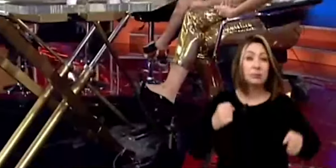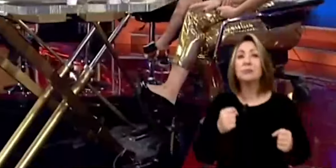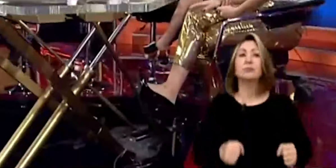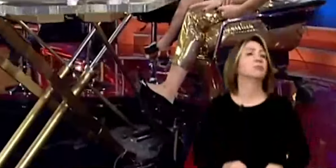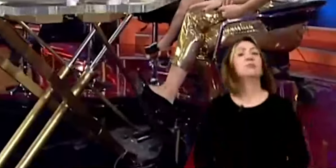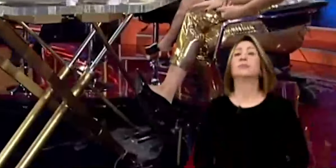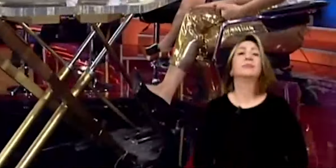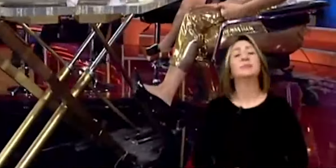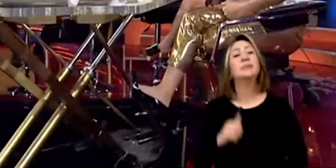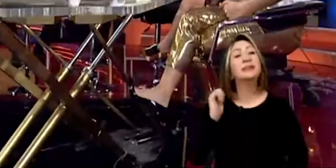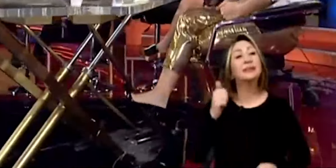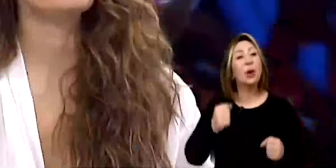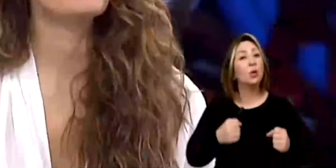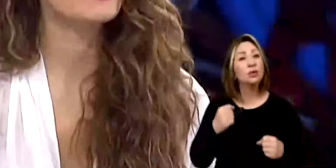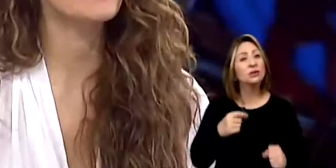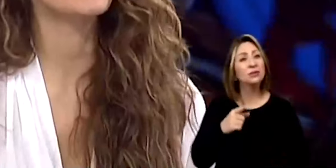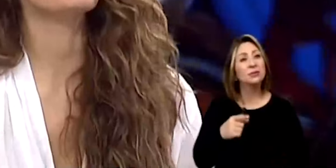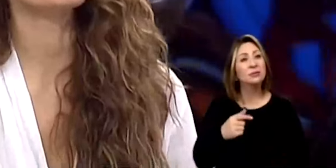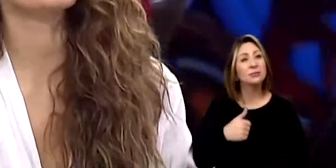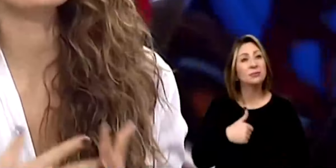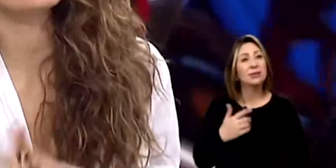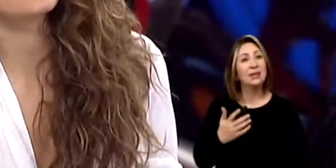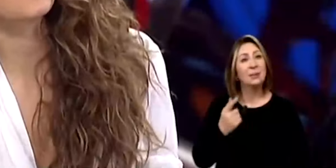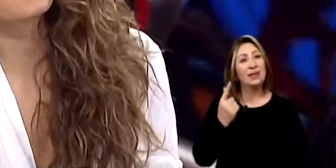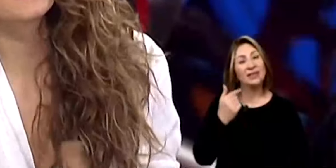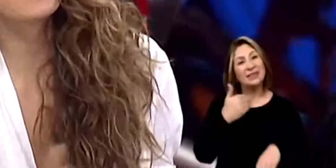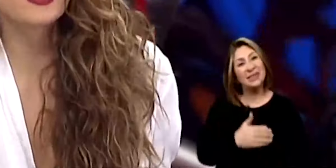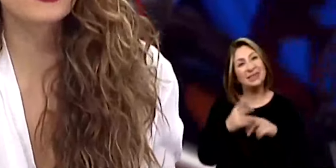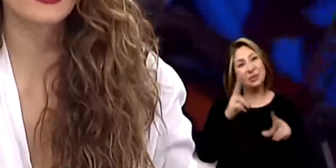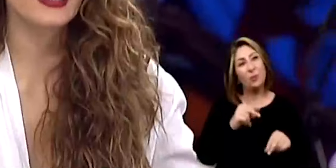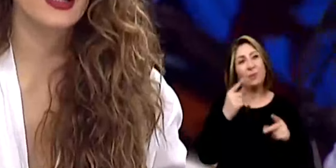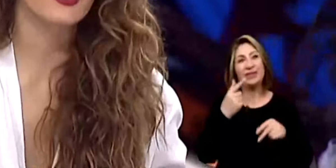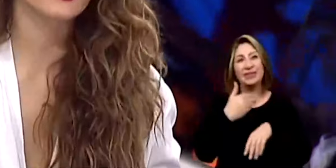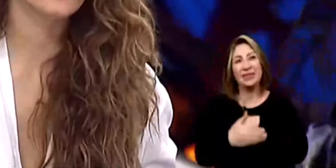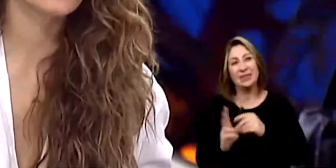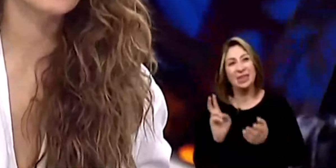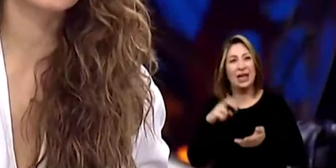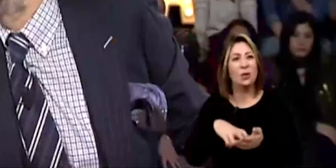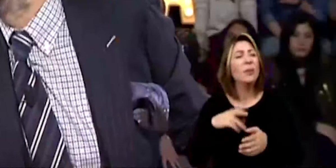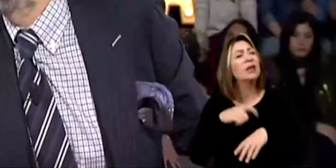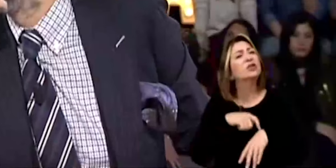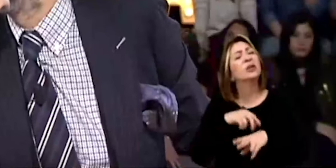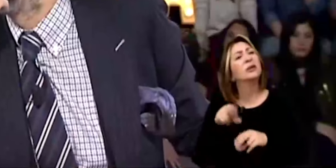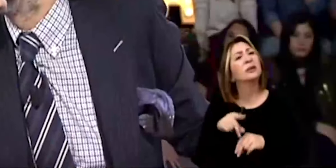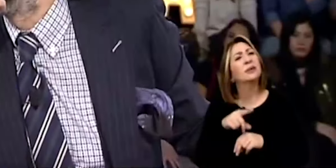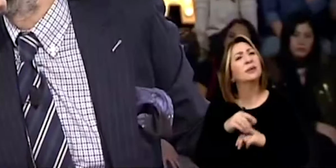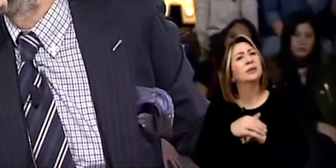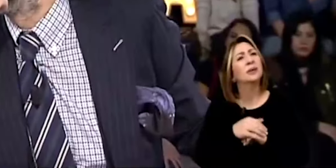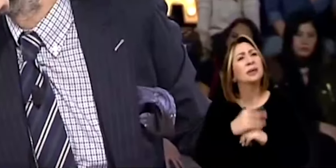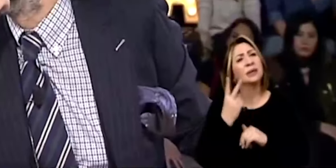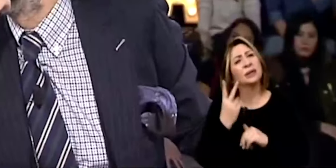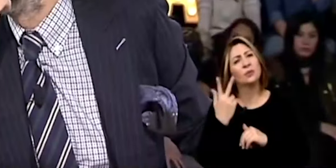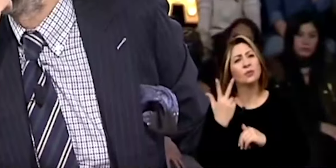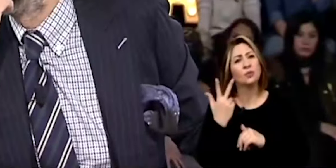asla. Ne zaman koşarsın? Koşar mısın? Ben zaten biraz geç yatan biriyim. Birazcık da geç kalkarım o Kaçta yüzden. Kaçta yatarsın?